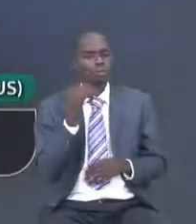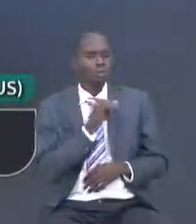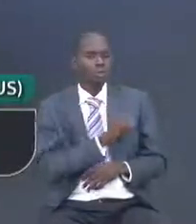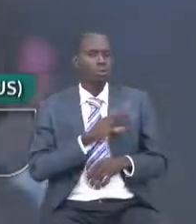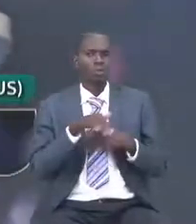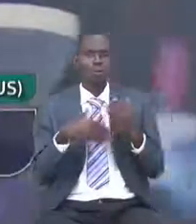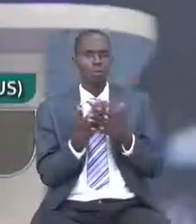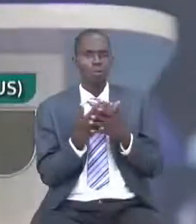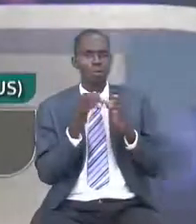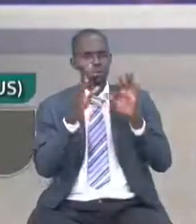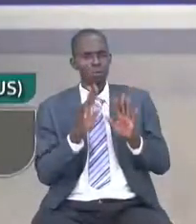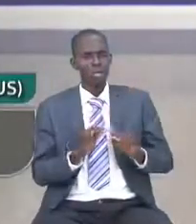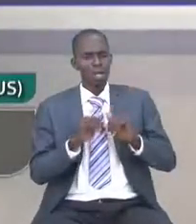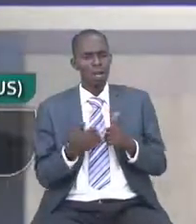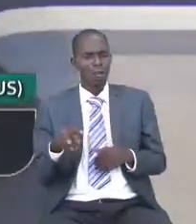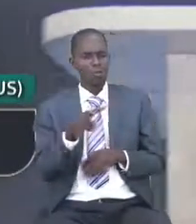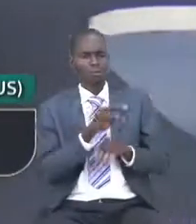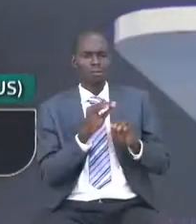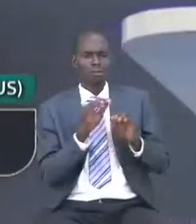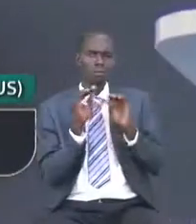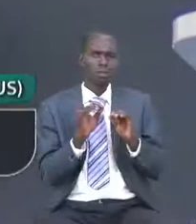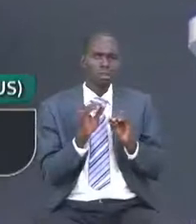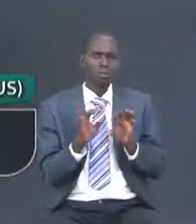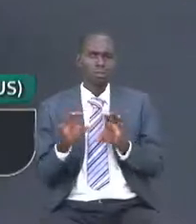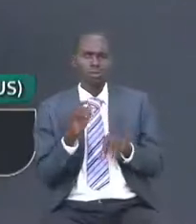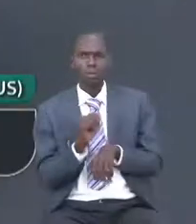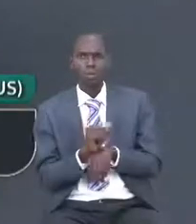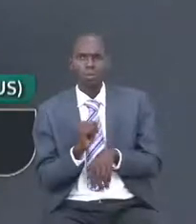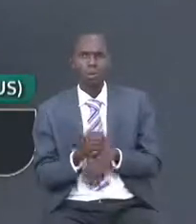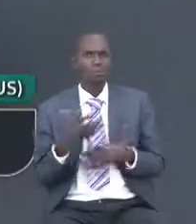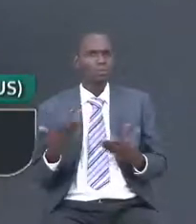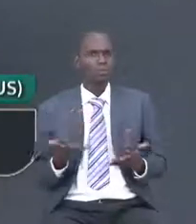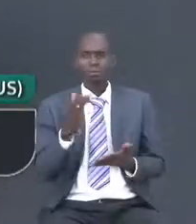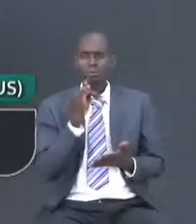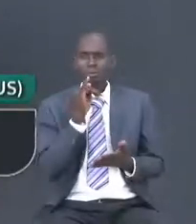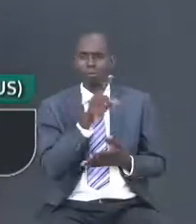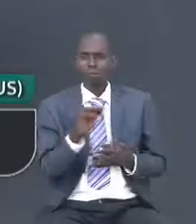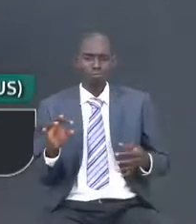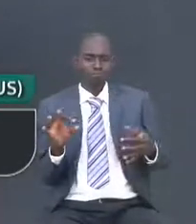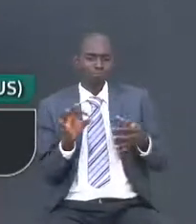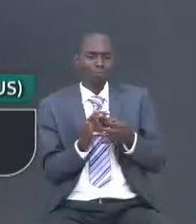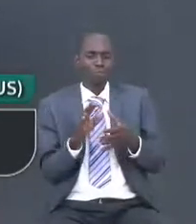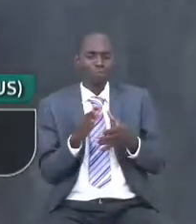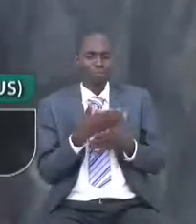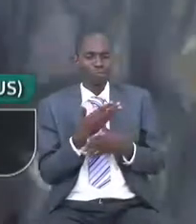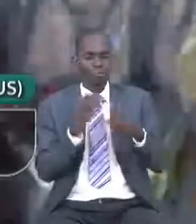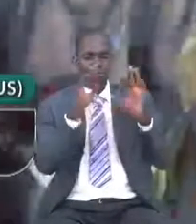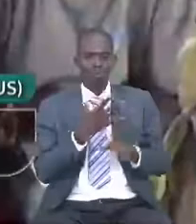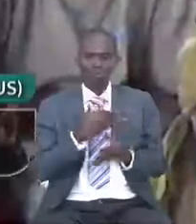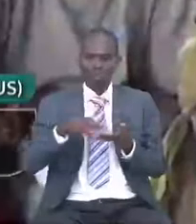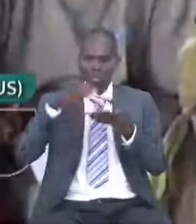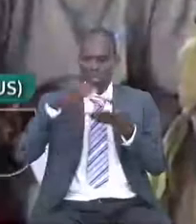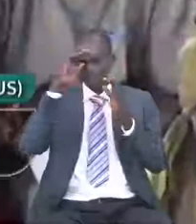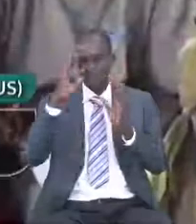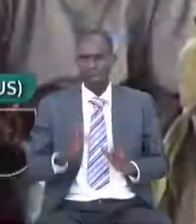Tu enseignes dans un établissement et tu vois l'attitude des autres enseignants. Ils enseignent comment ils font leur travail. Il n'y a pas de